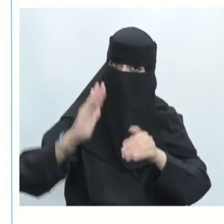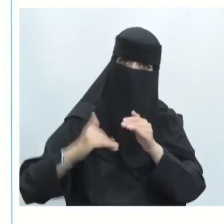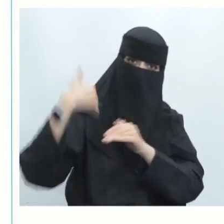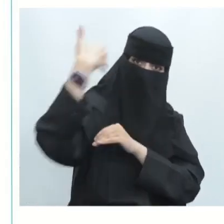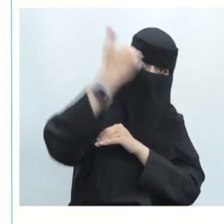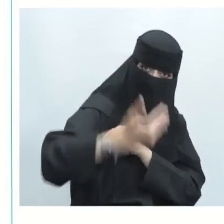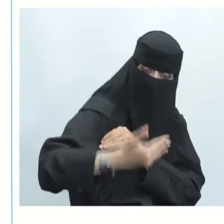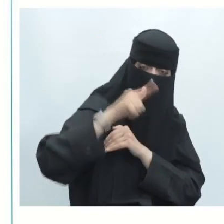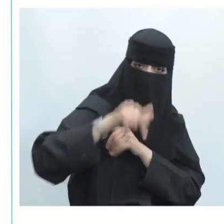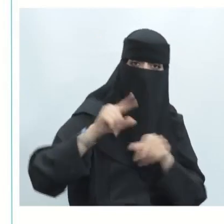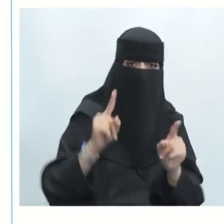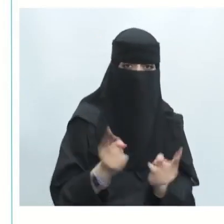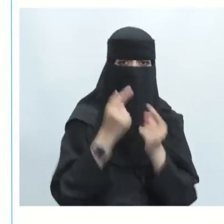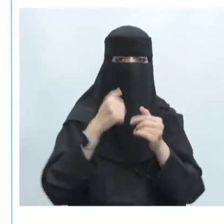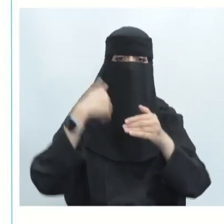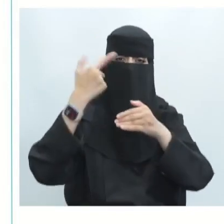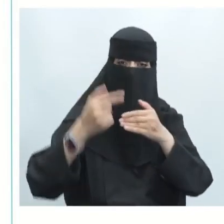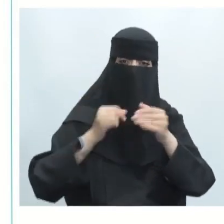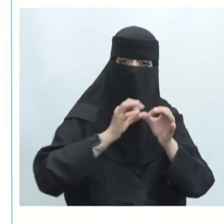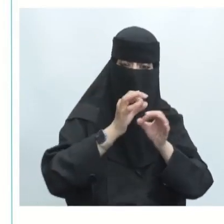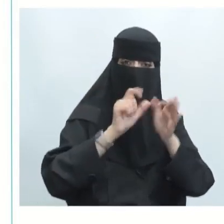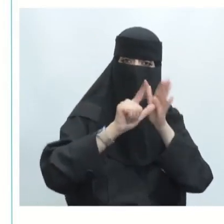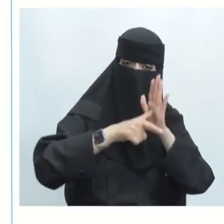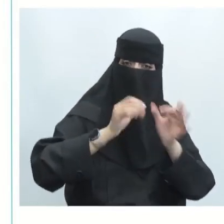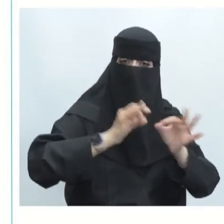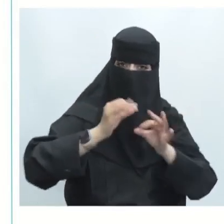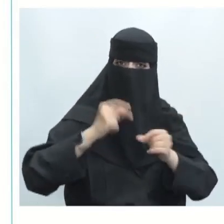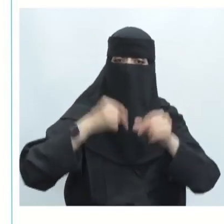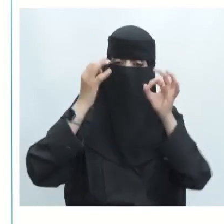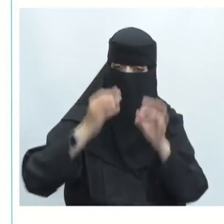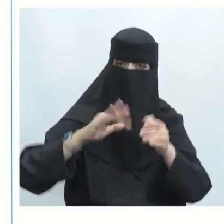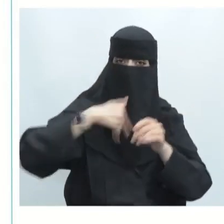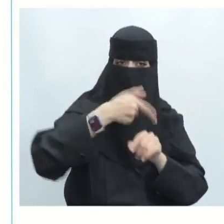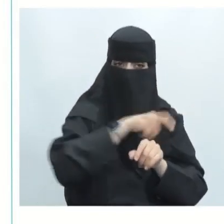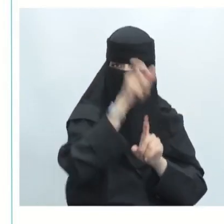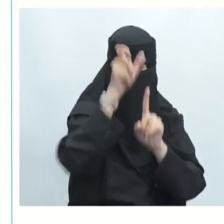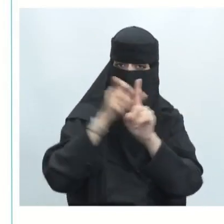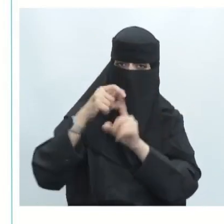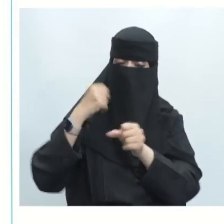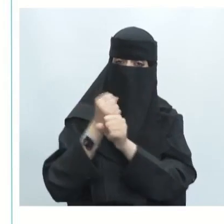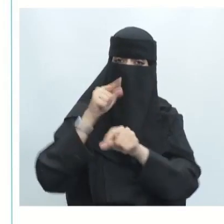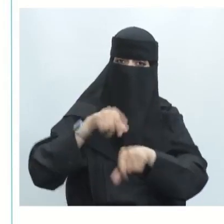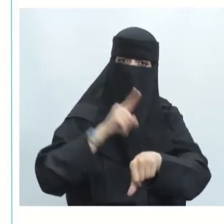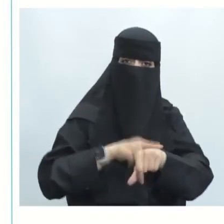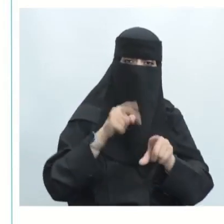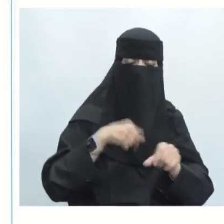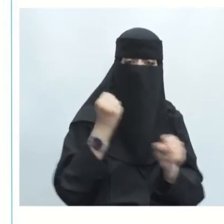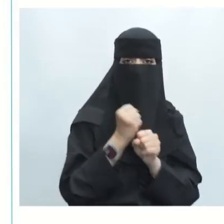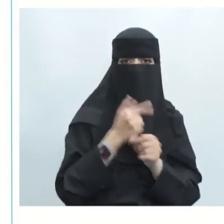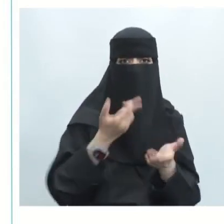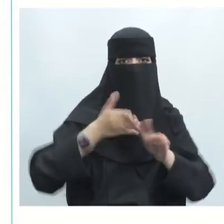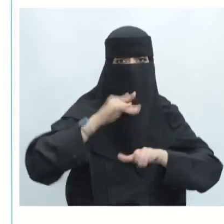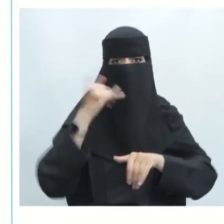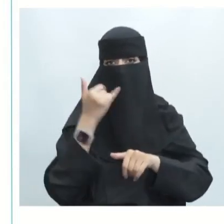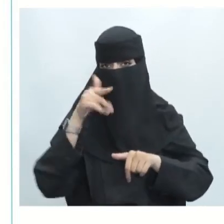ذلك يسمح اتباع الخطه الاستراتيجيه بدقه لجميع الموظفين في المنظمه ان يخصصوا الوقت للمهام الاكثر